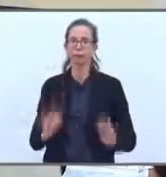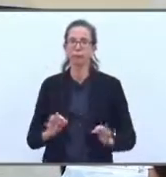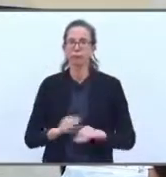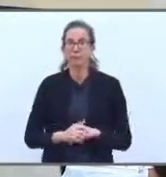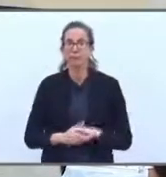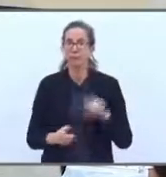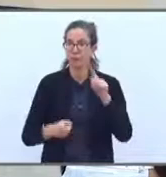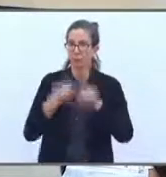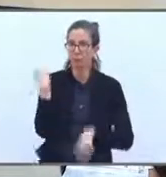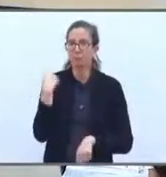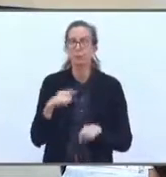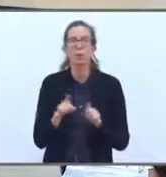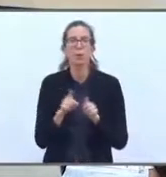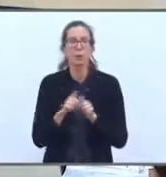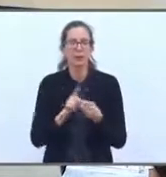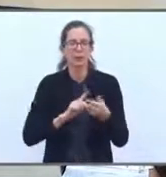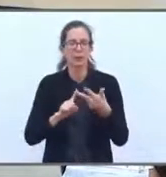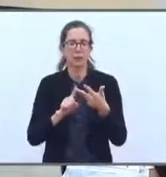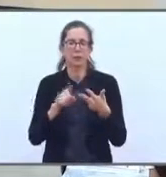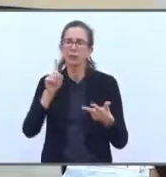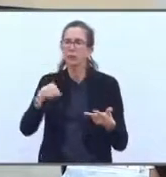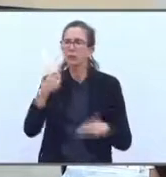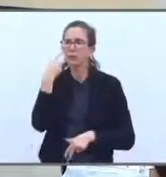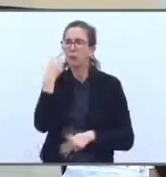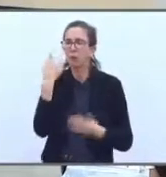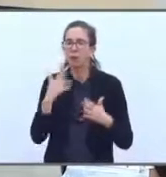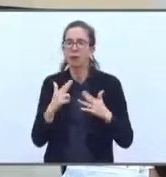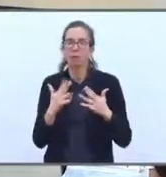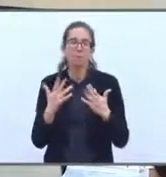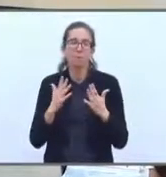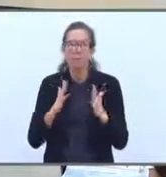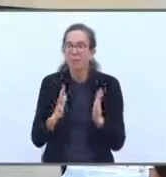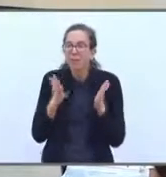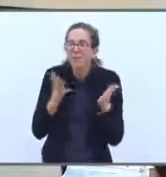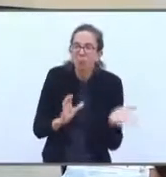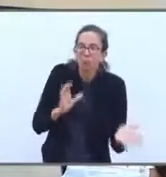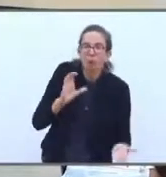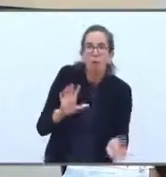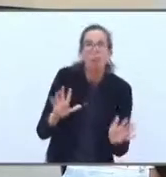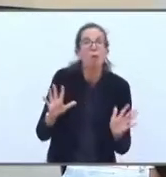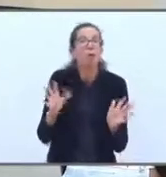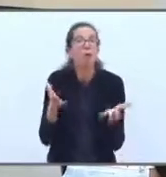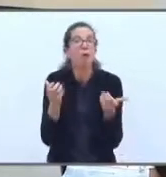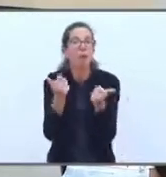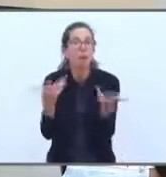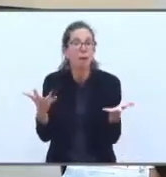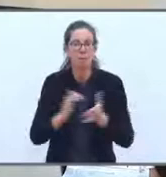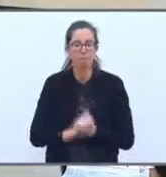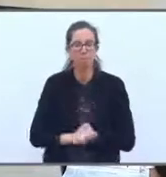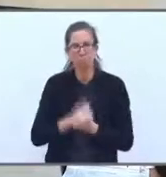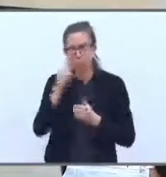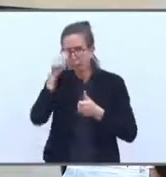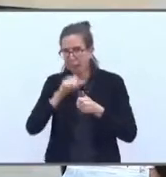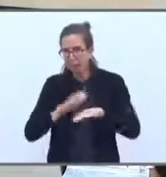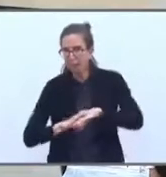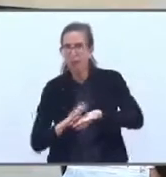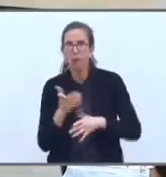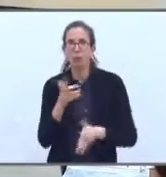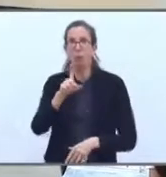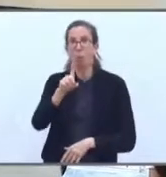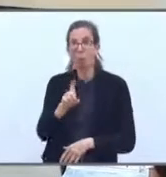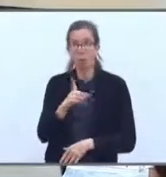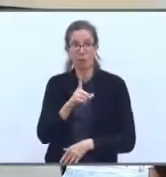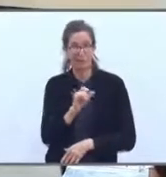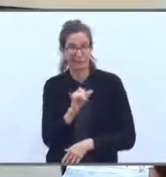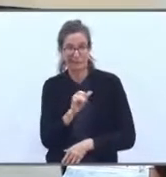le niveau d'investissement que nous pouvons donner concernant l'eau. Parce que je vous rappelle que pour l'eau, c'est l'eau qui paye l'eau, et